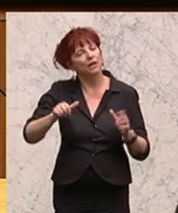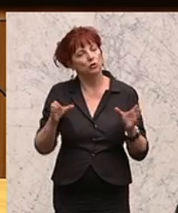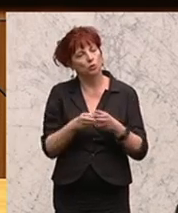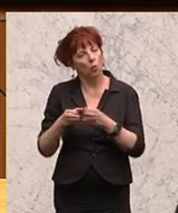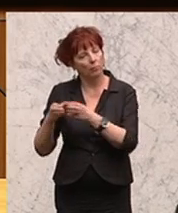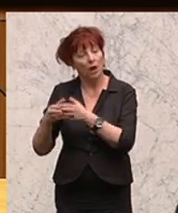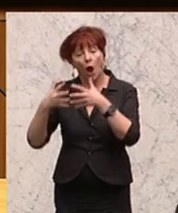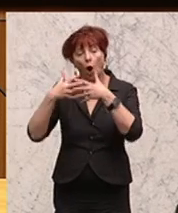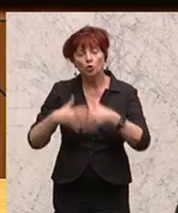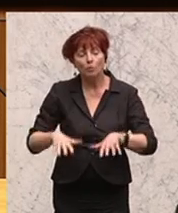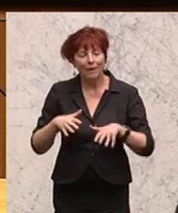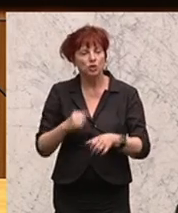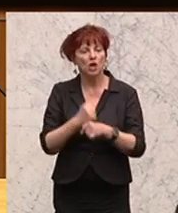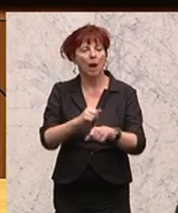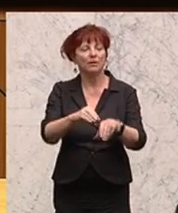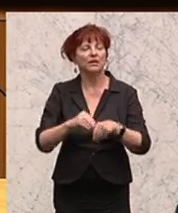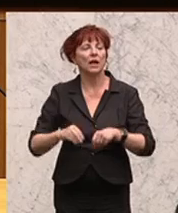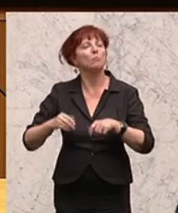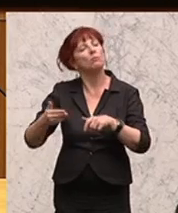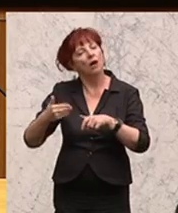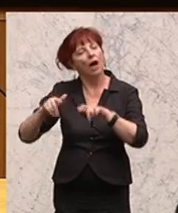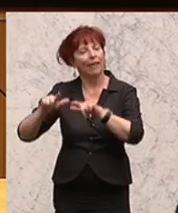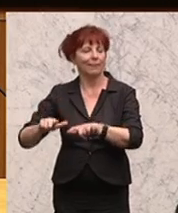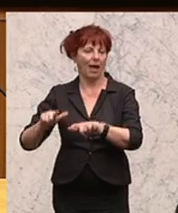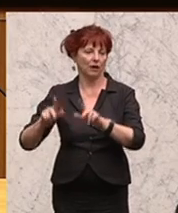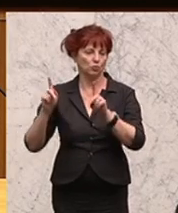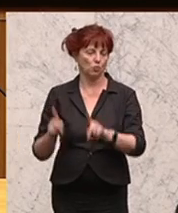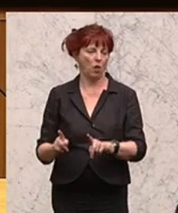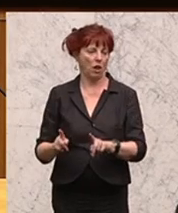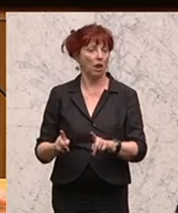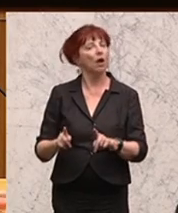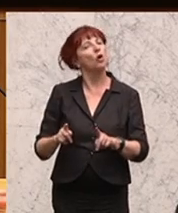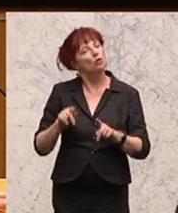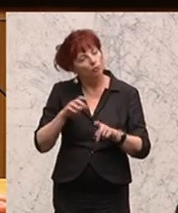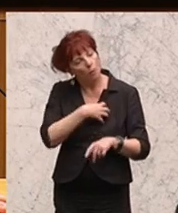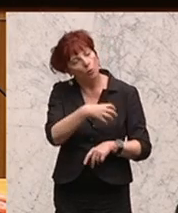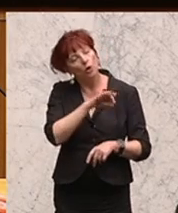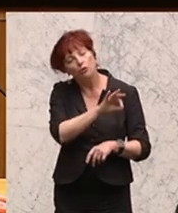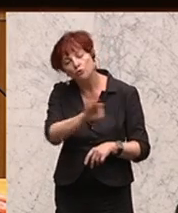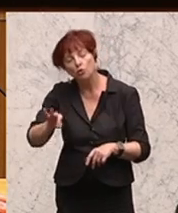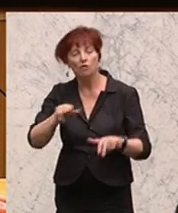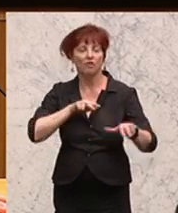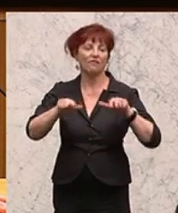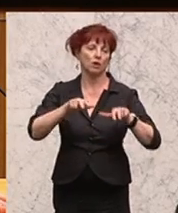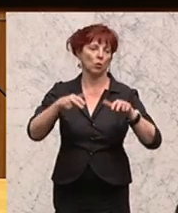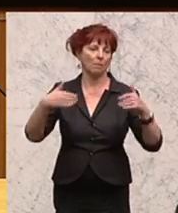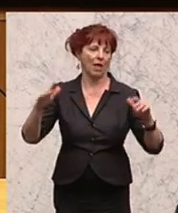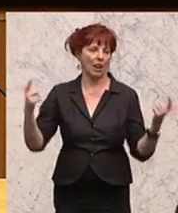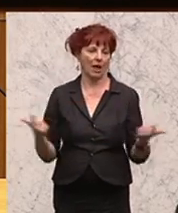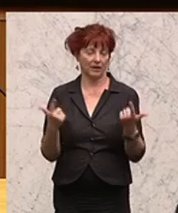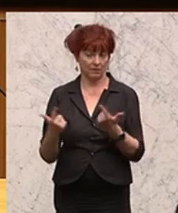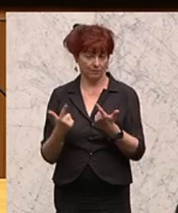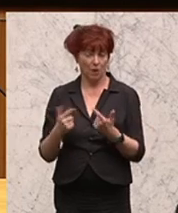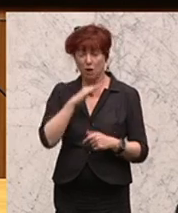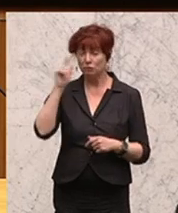Themen, die unseren Bürgerinnen und Bürgern die Verwaltung erleichtern sollen. Im Gegenteil zu vielen Behauptungen muss vielleicht an